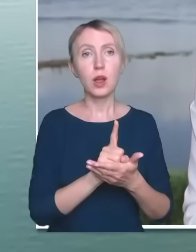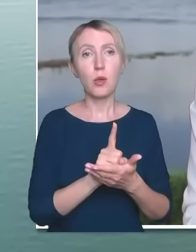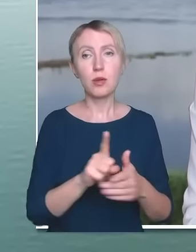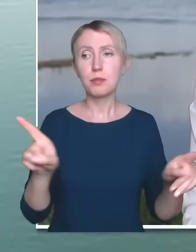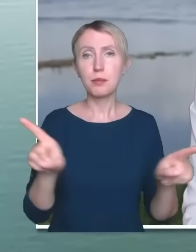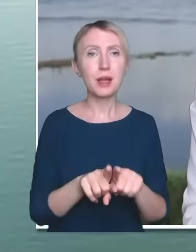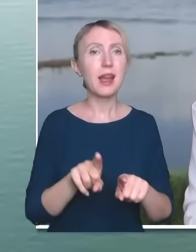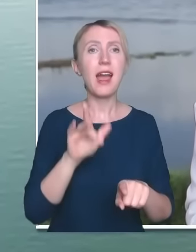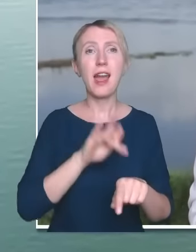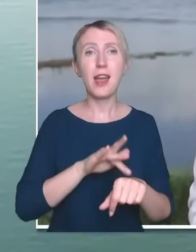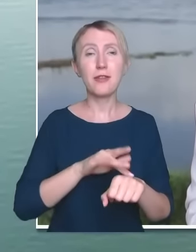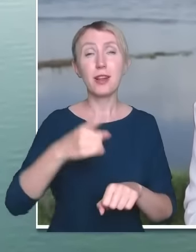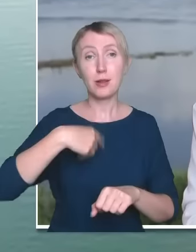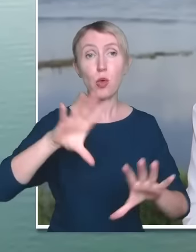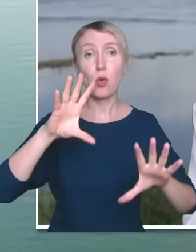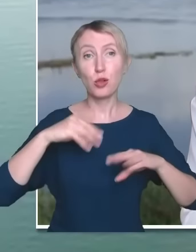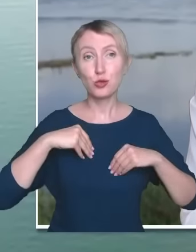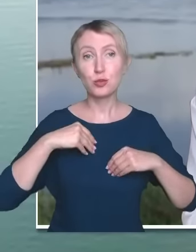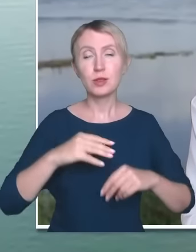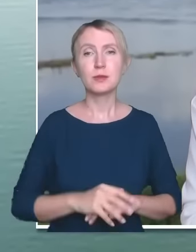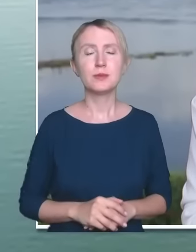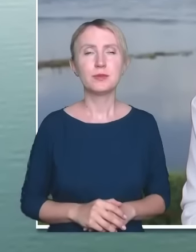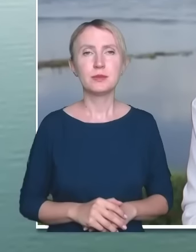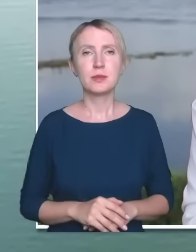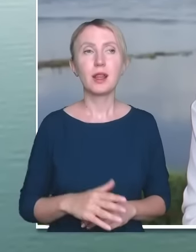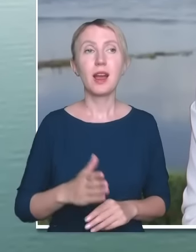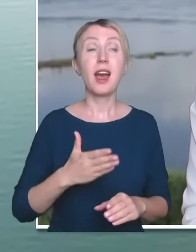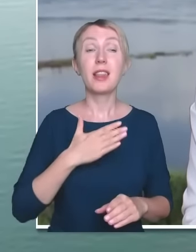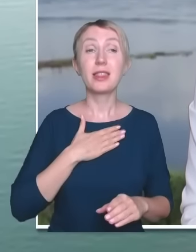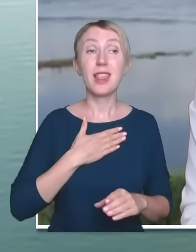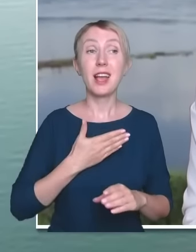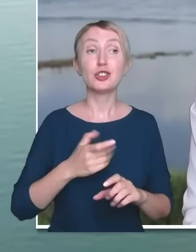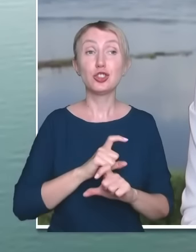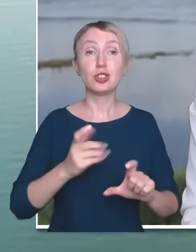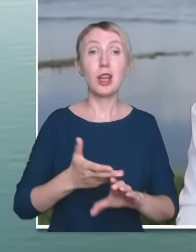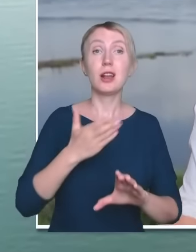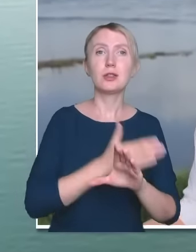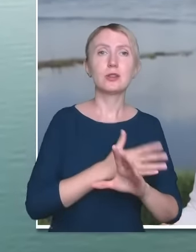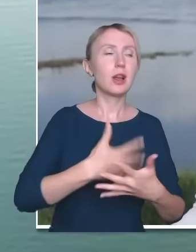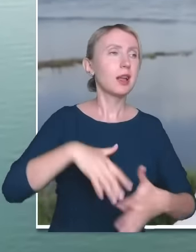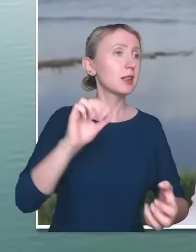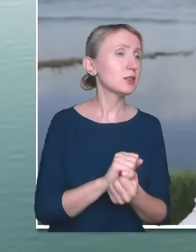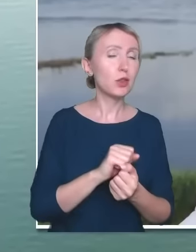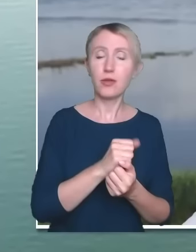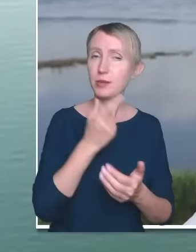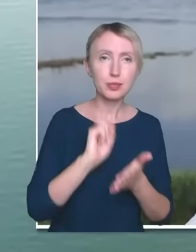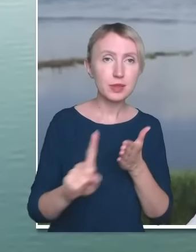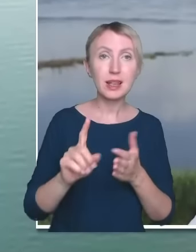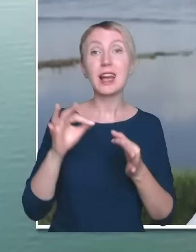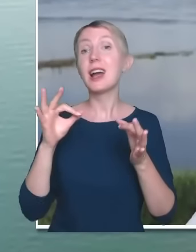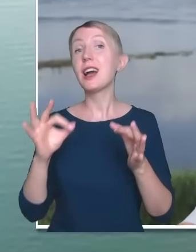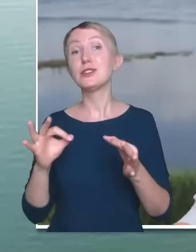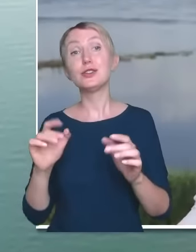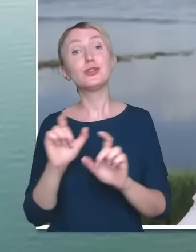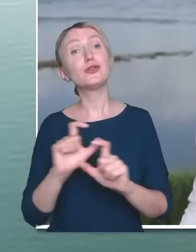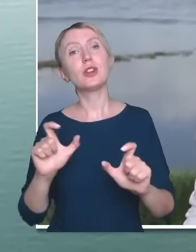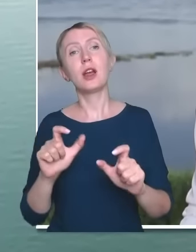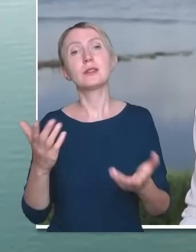sam efekt, który my uzyskaliśmy. Przy czym za naszych czasów to była katastrofa i porażka. Za dzisiejszych czasów jest